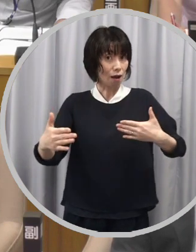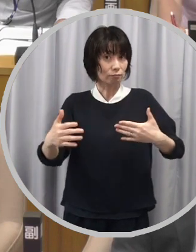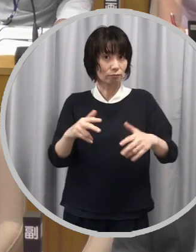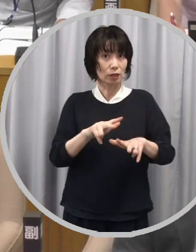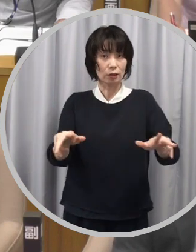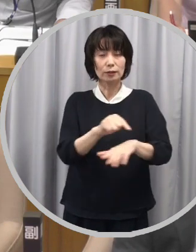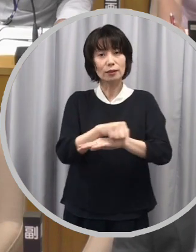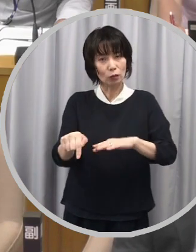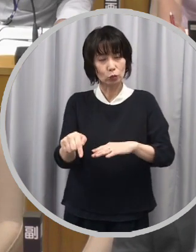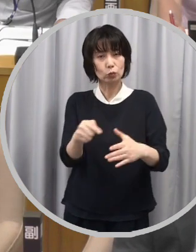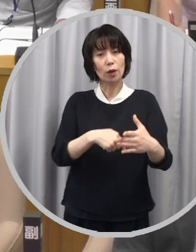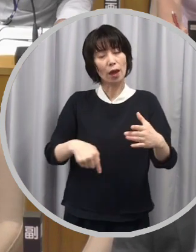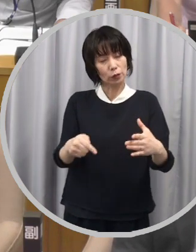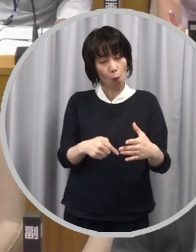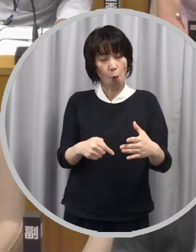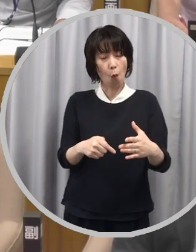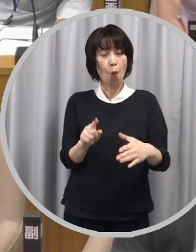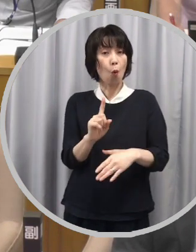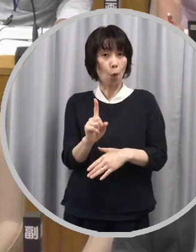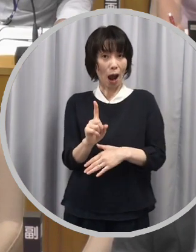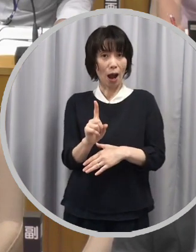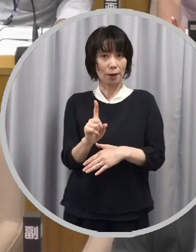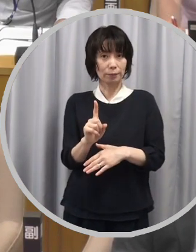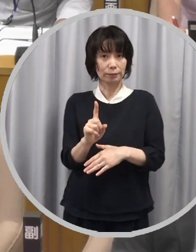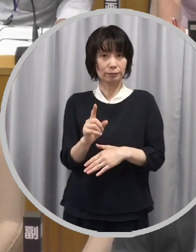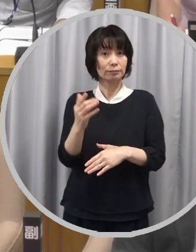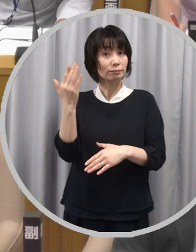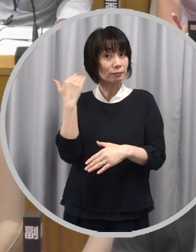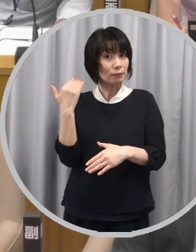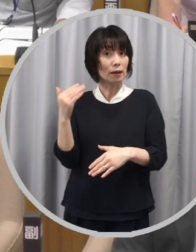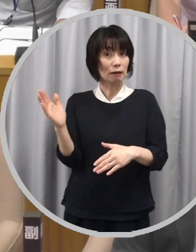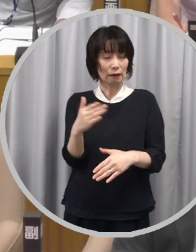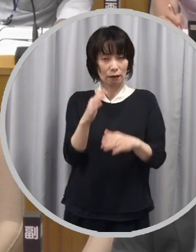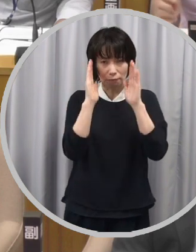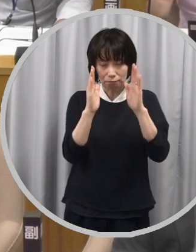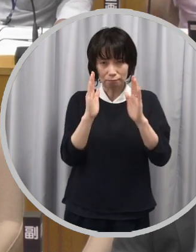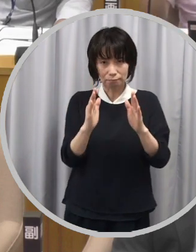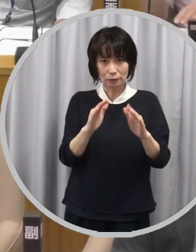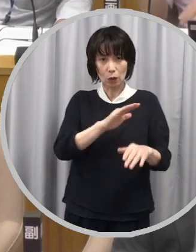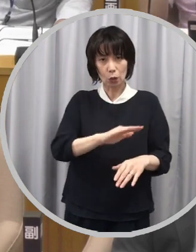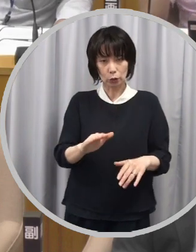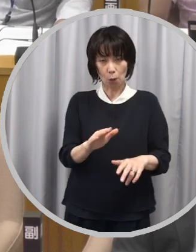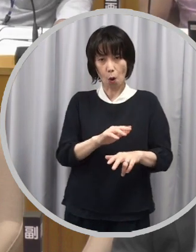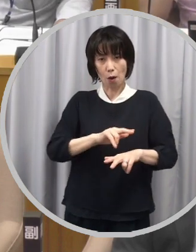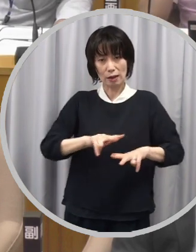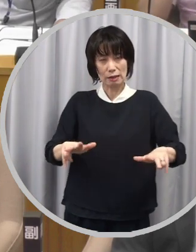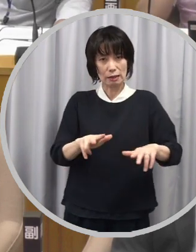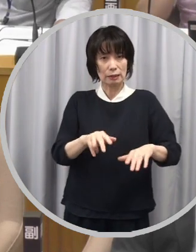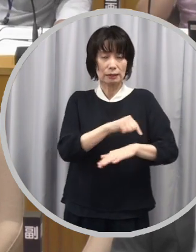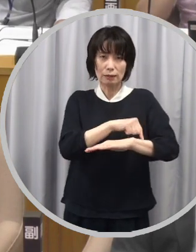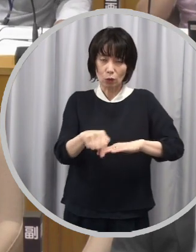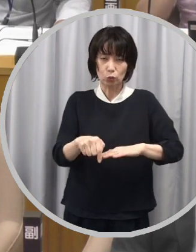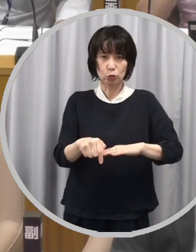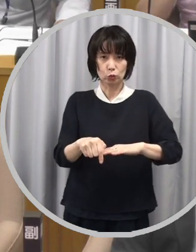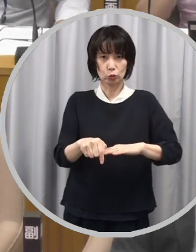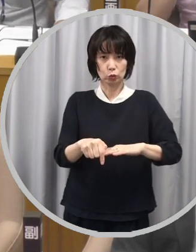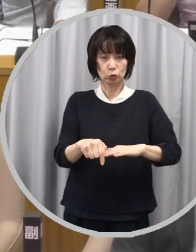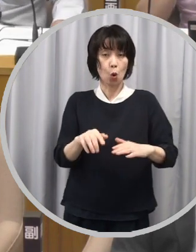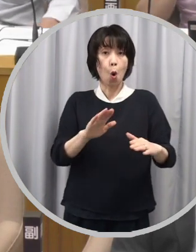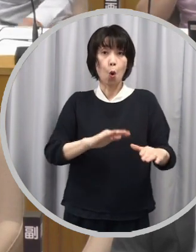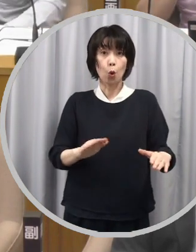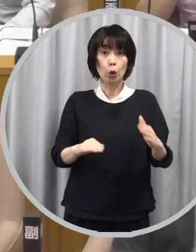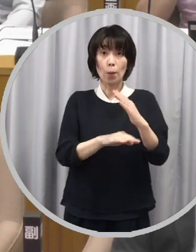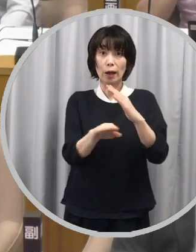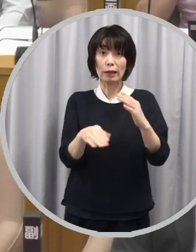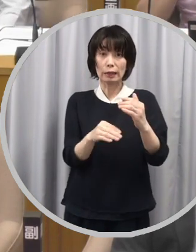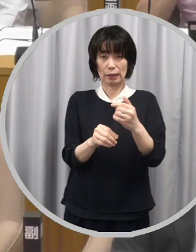策についてでありますが、1期目から注力をしております子ども施策につきましては、子ども家庭庁が